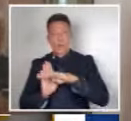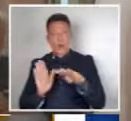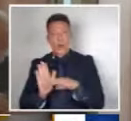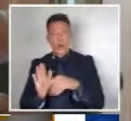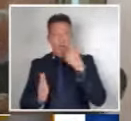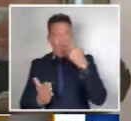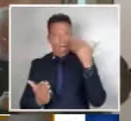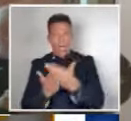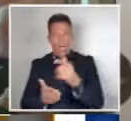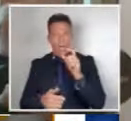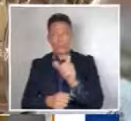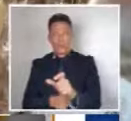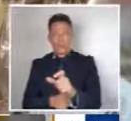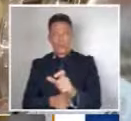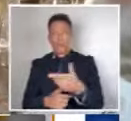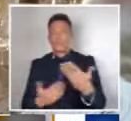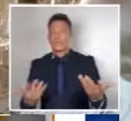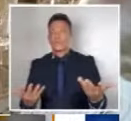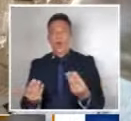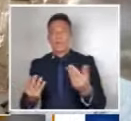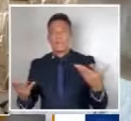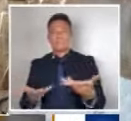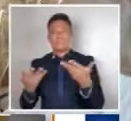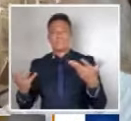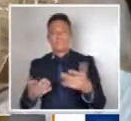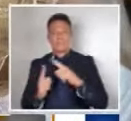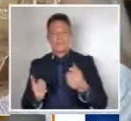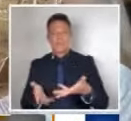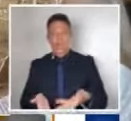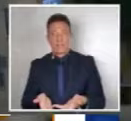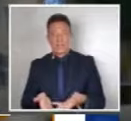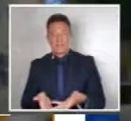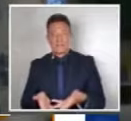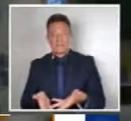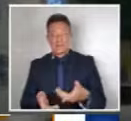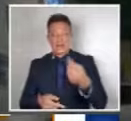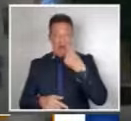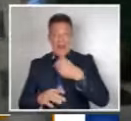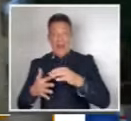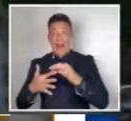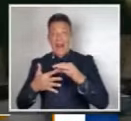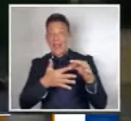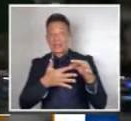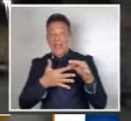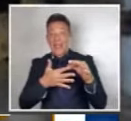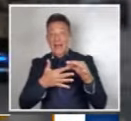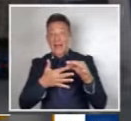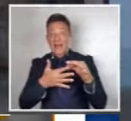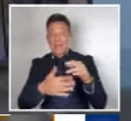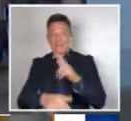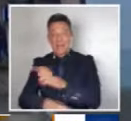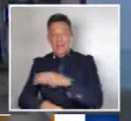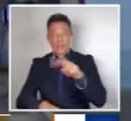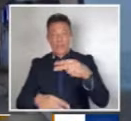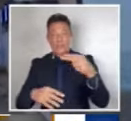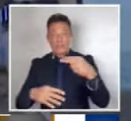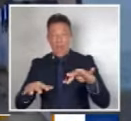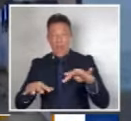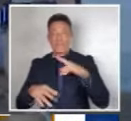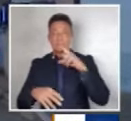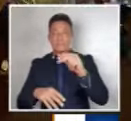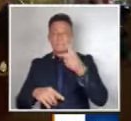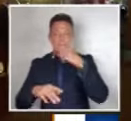Troppa improvvisazione sul tema finora. Infine, il leader di Matera 2029 torna sul tema delle periferie. Uno dei nostri